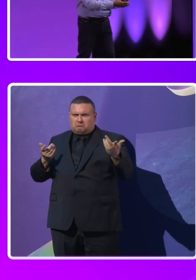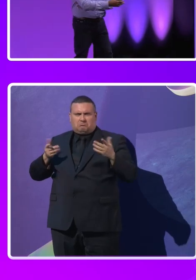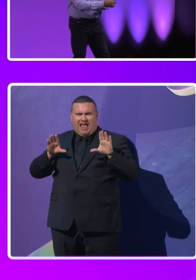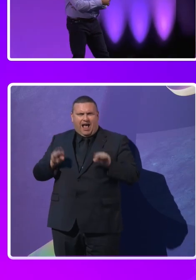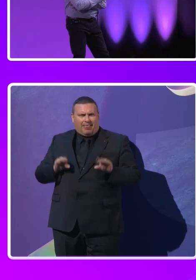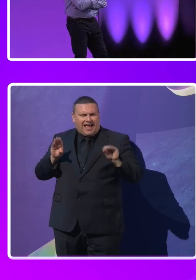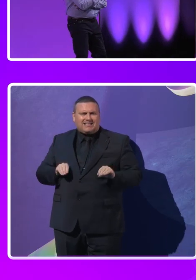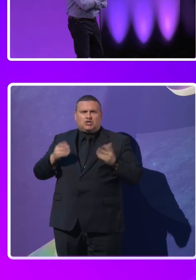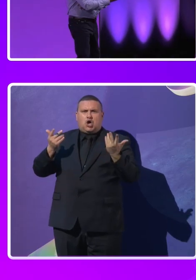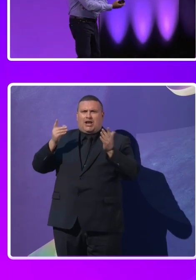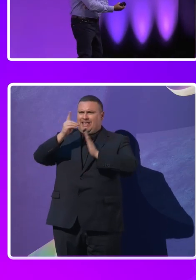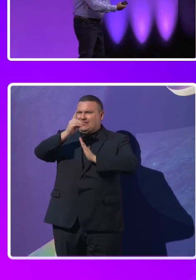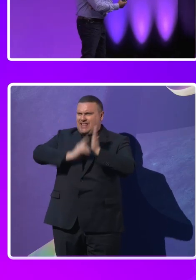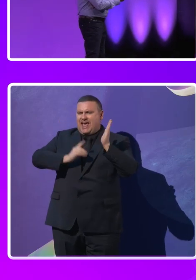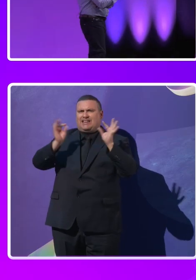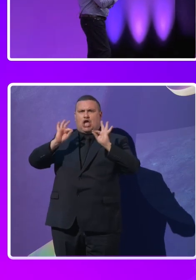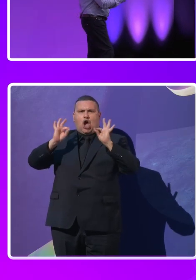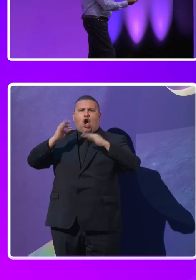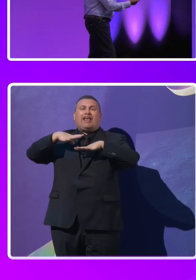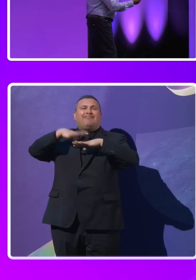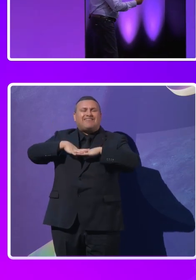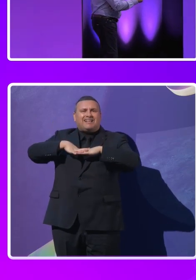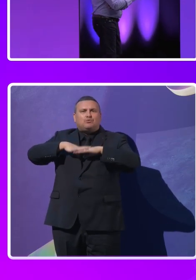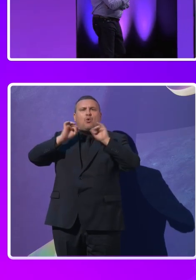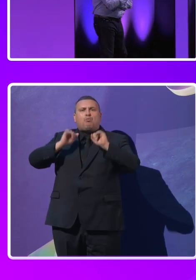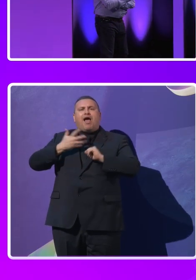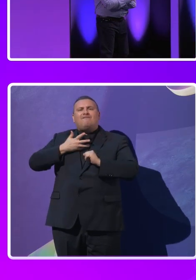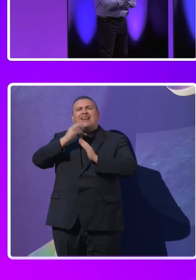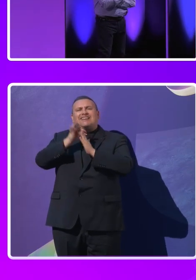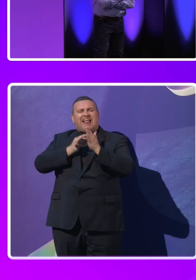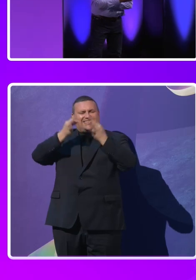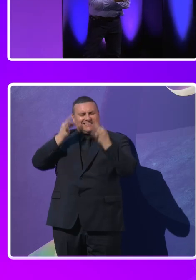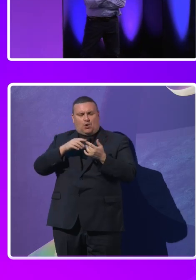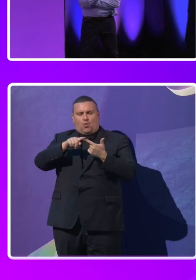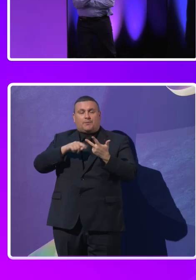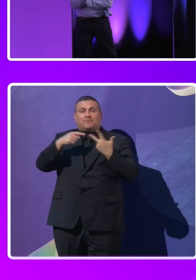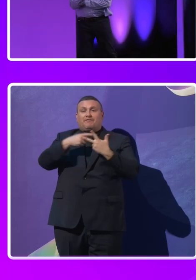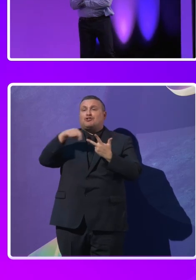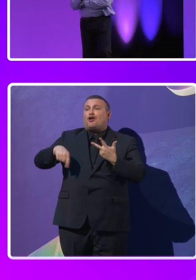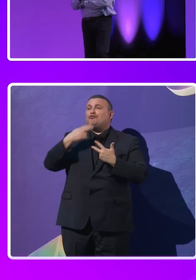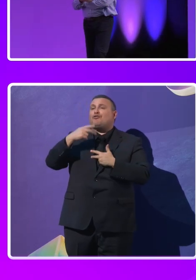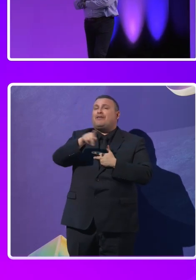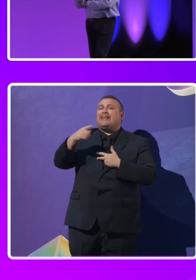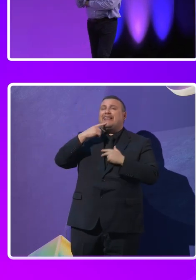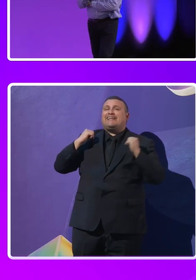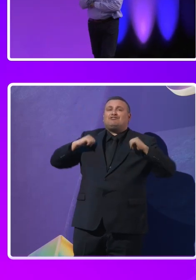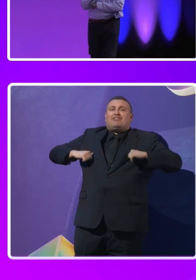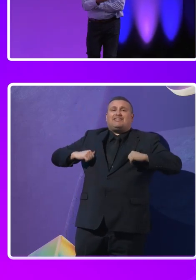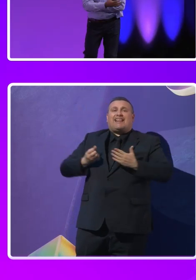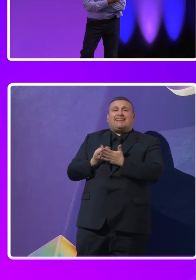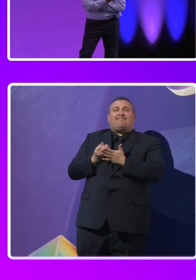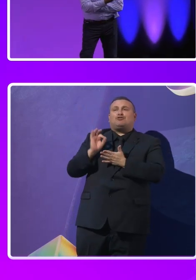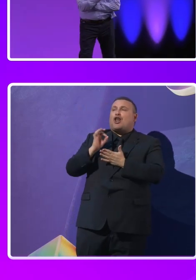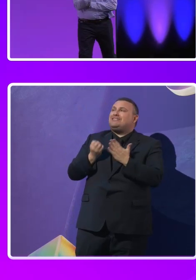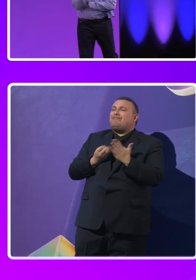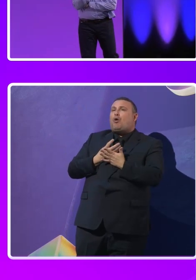dell'infrastruttura potete ottenere i risultati che volete in maniera dettagliata se siete quelli che oggi chiamano CZ and developer oppure svilupp sabori della